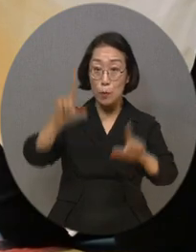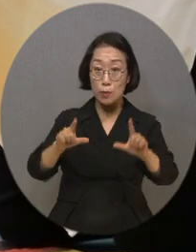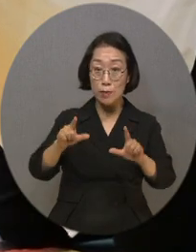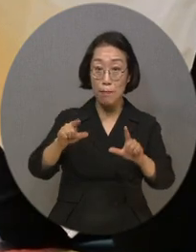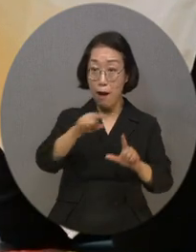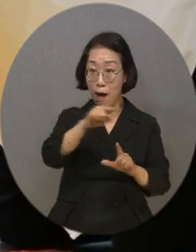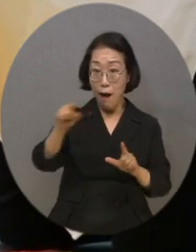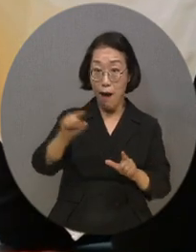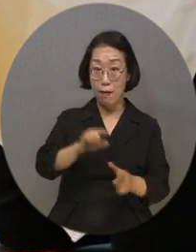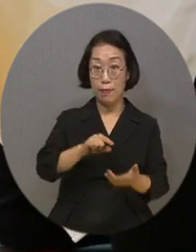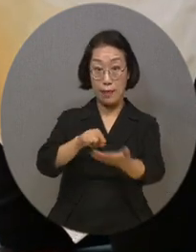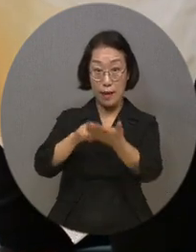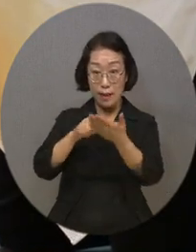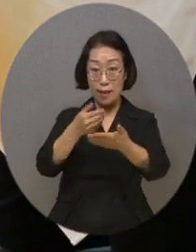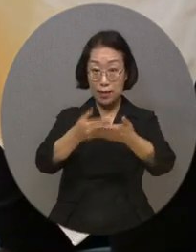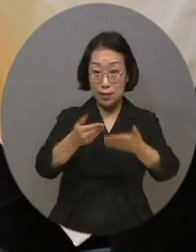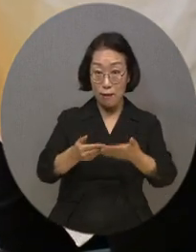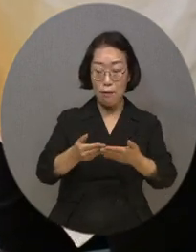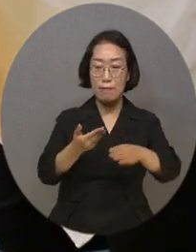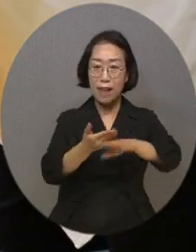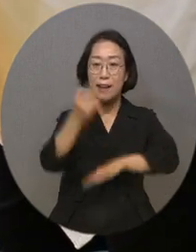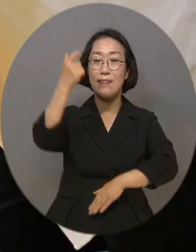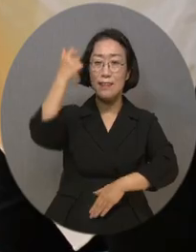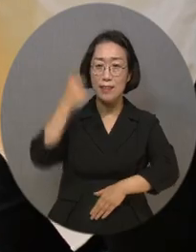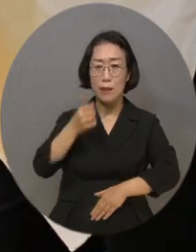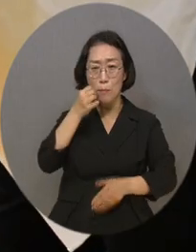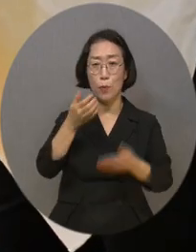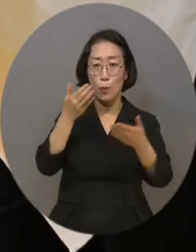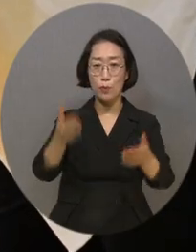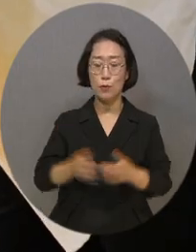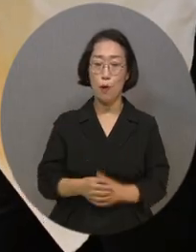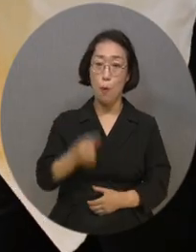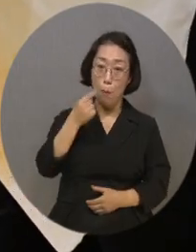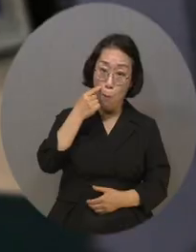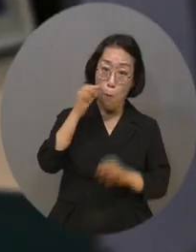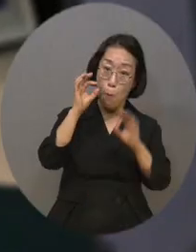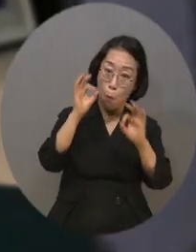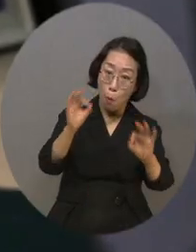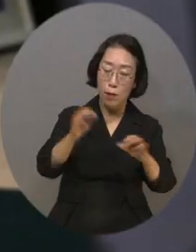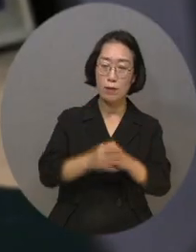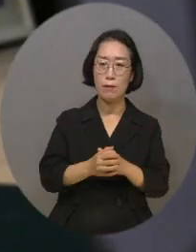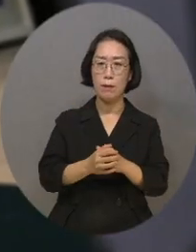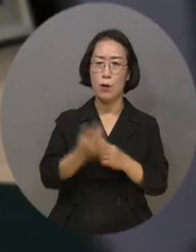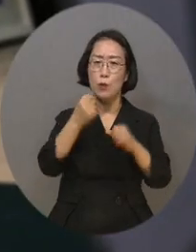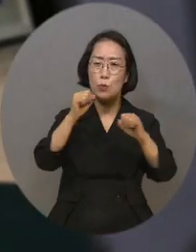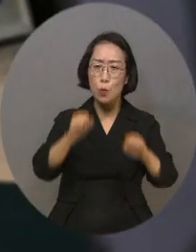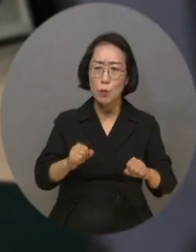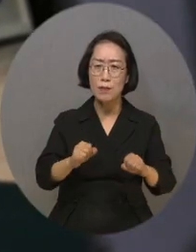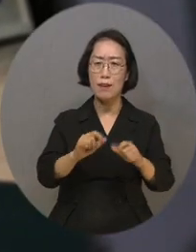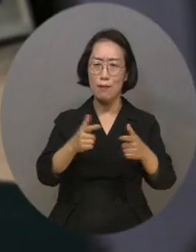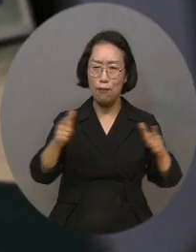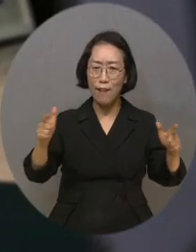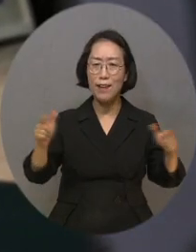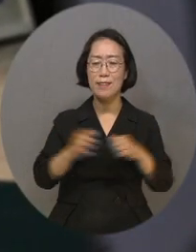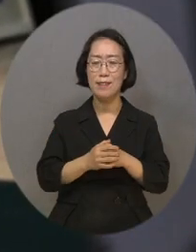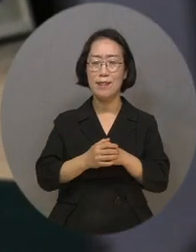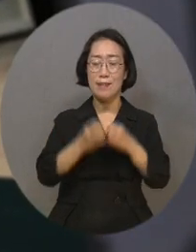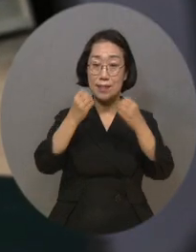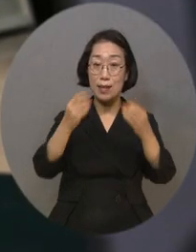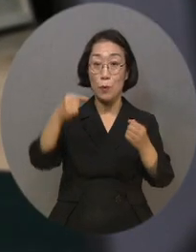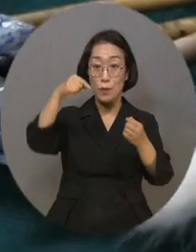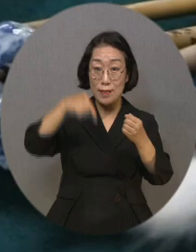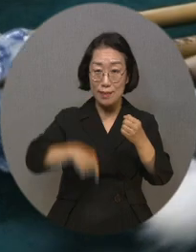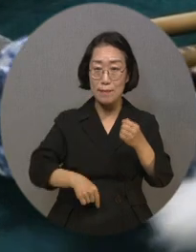또 다른 세계를 안겨주고 보이는 것에 대한 탐구와 존재했던 것들에 대한 새로운